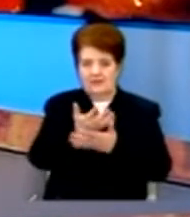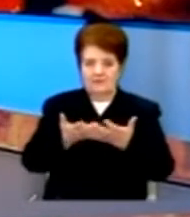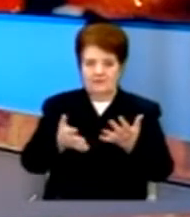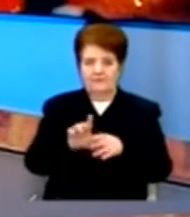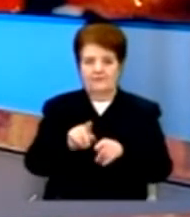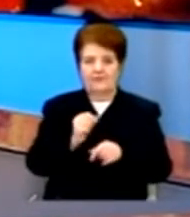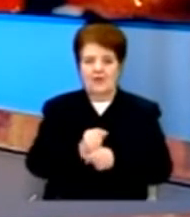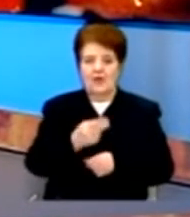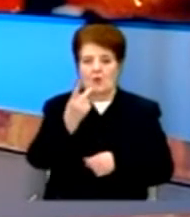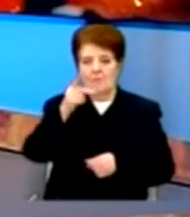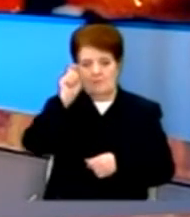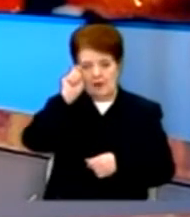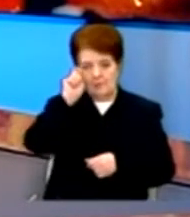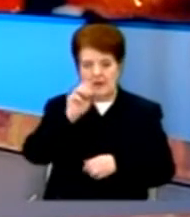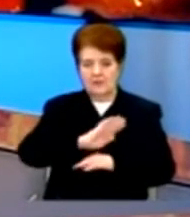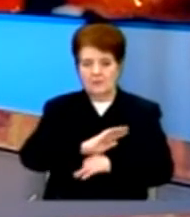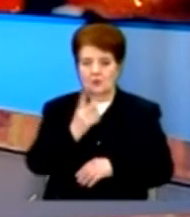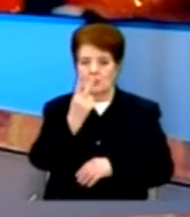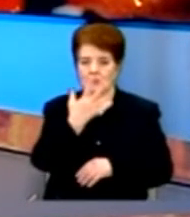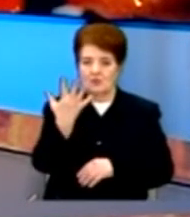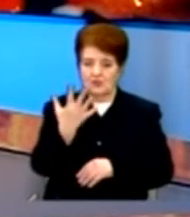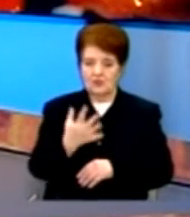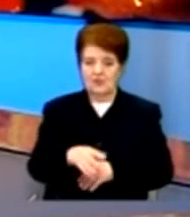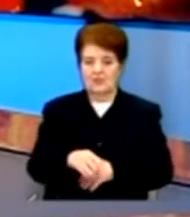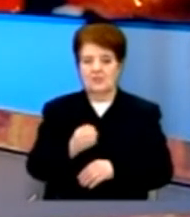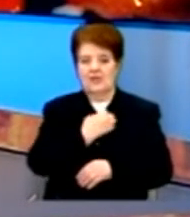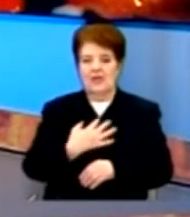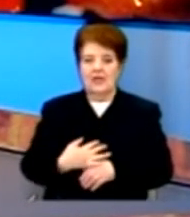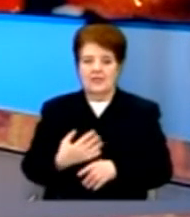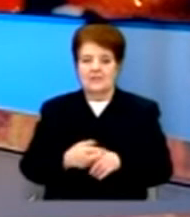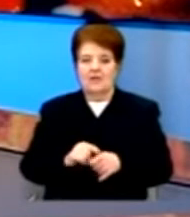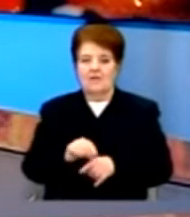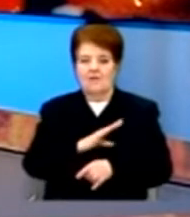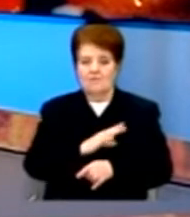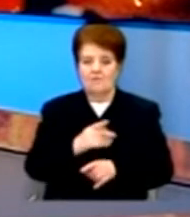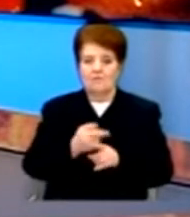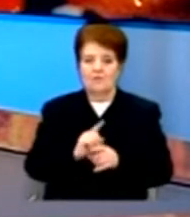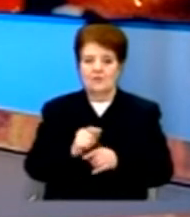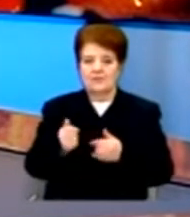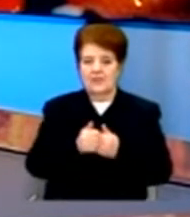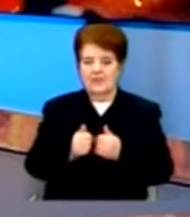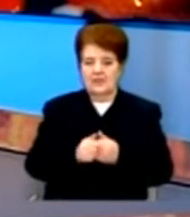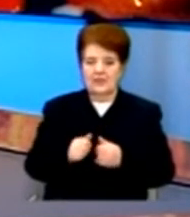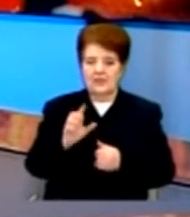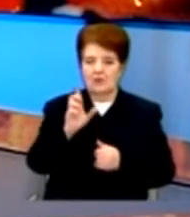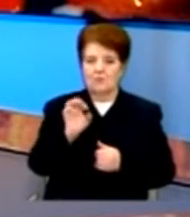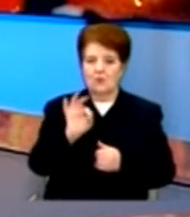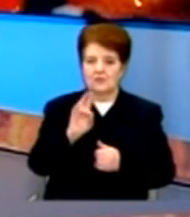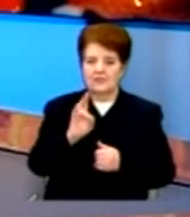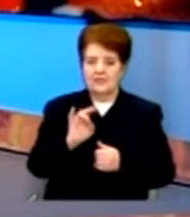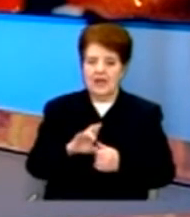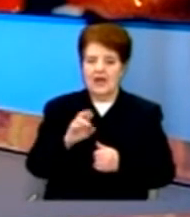Un bărbat a murit și 25 au fost răniți în urma unei puternice explozii care a distrus o benzinărie de lângă Zvornic,